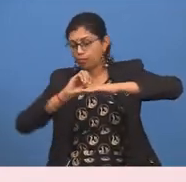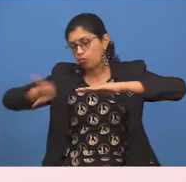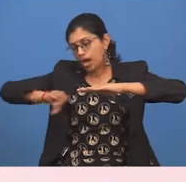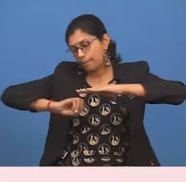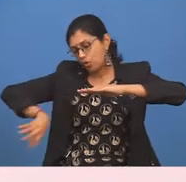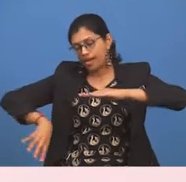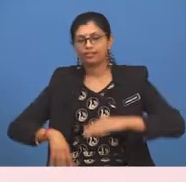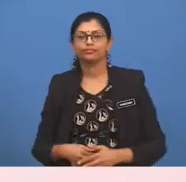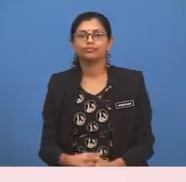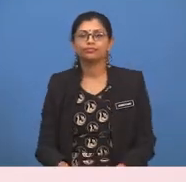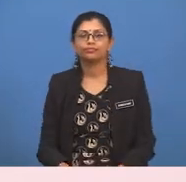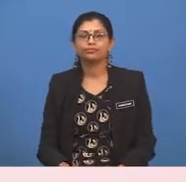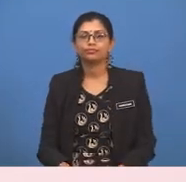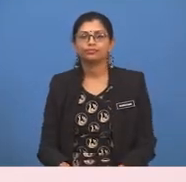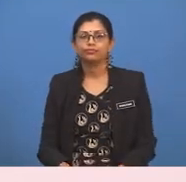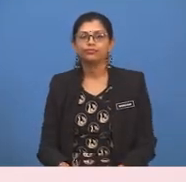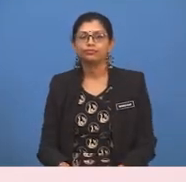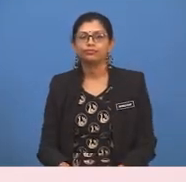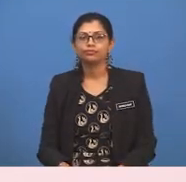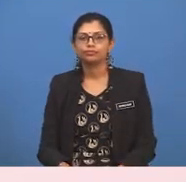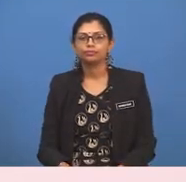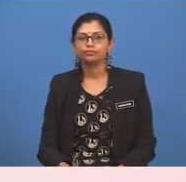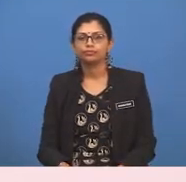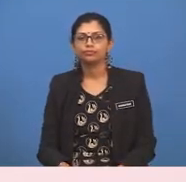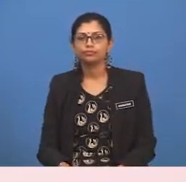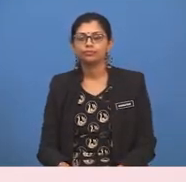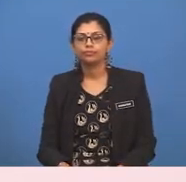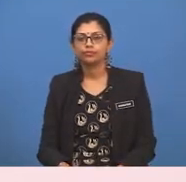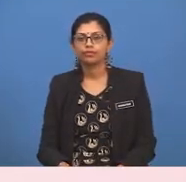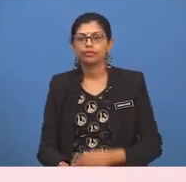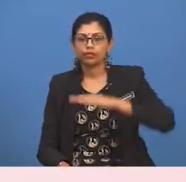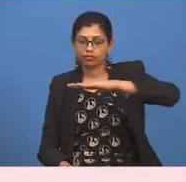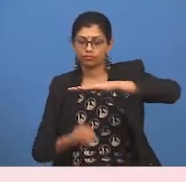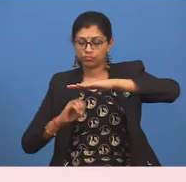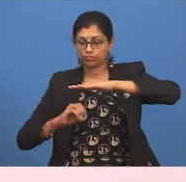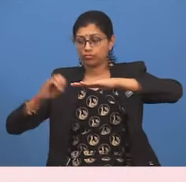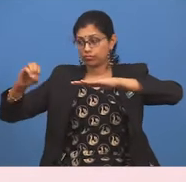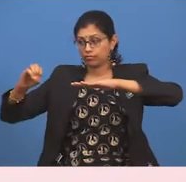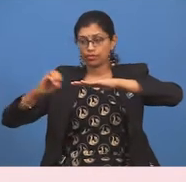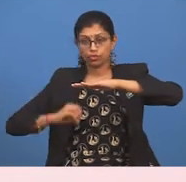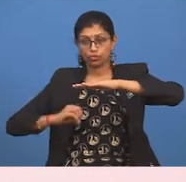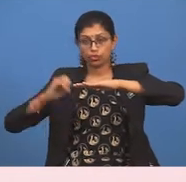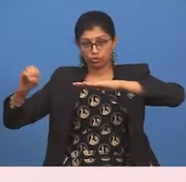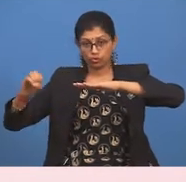dengan sifar yang berada pada 1,050 kilogram.